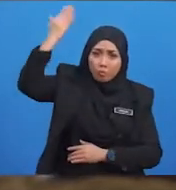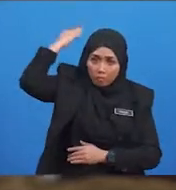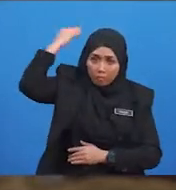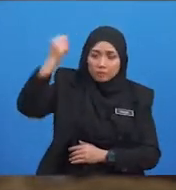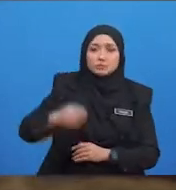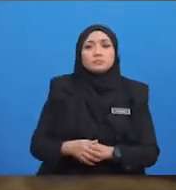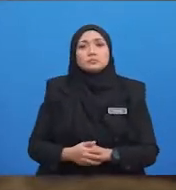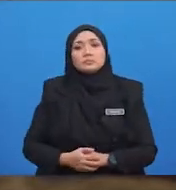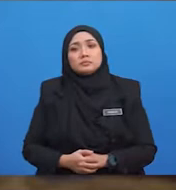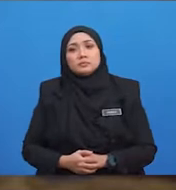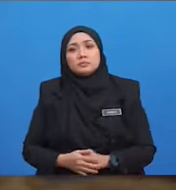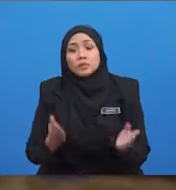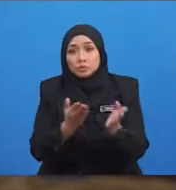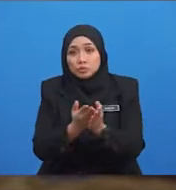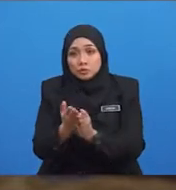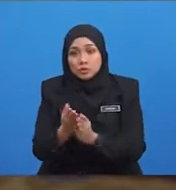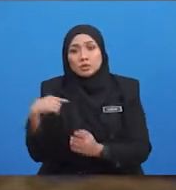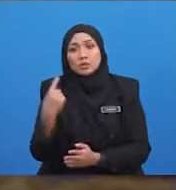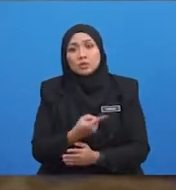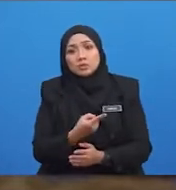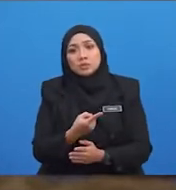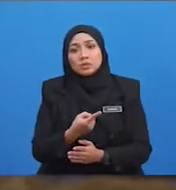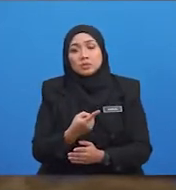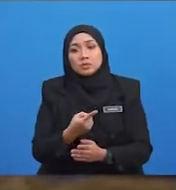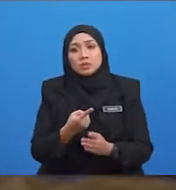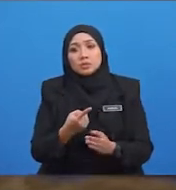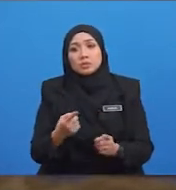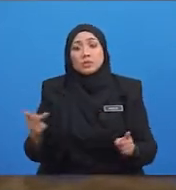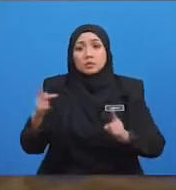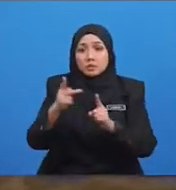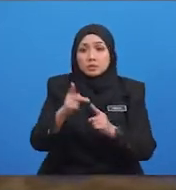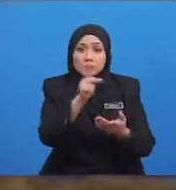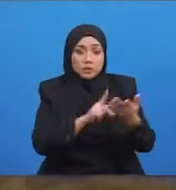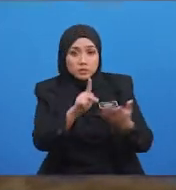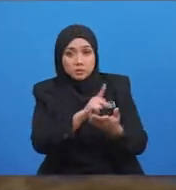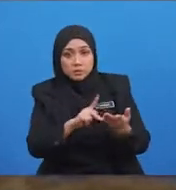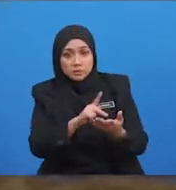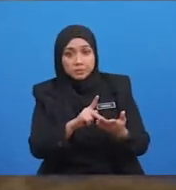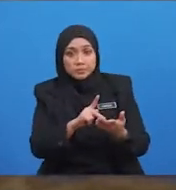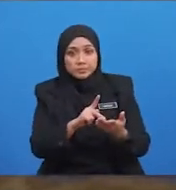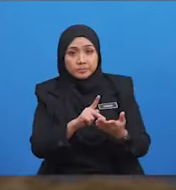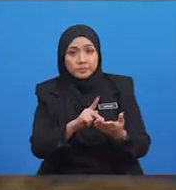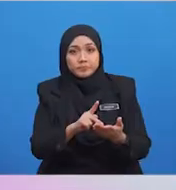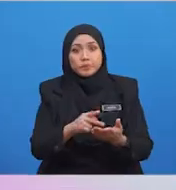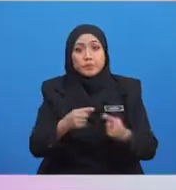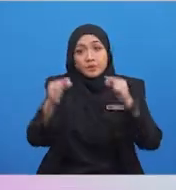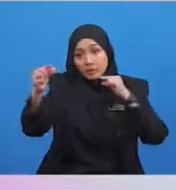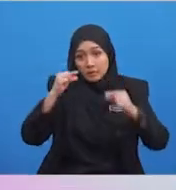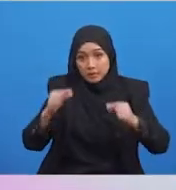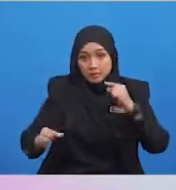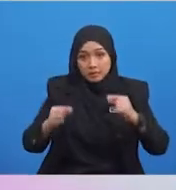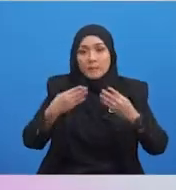Baiklah, seterusnya kita beralih pula mengkaji aspek gaya bahasa.